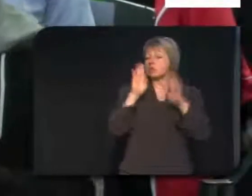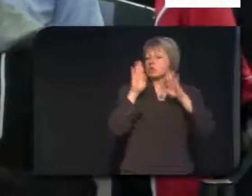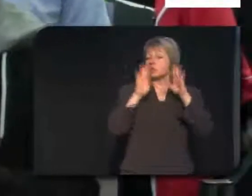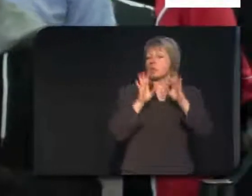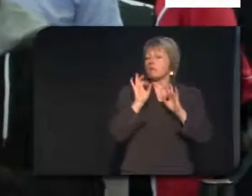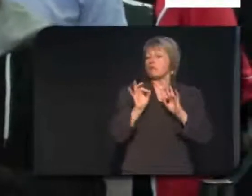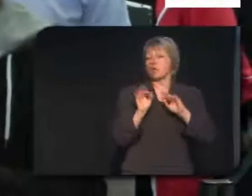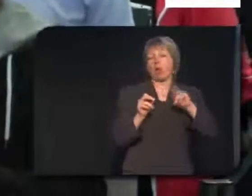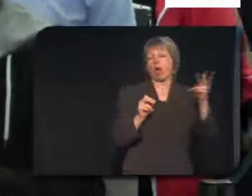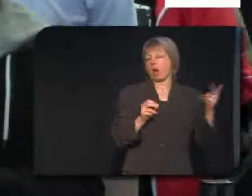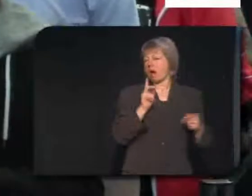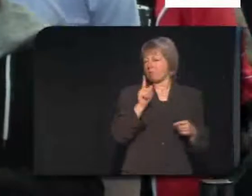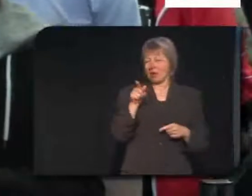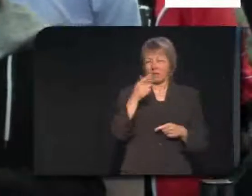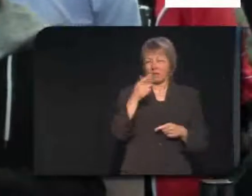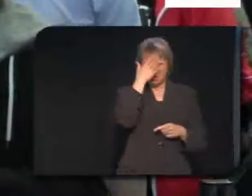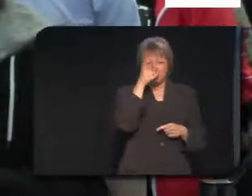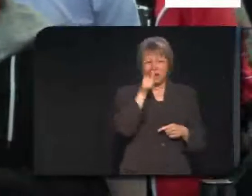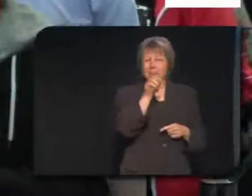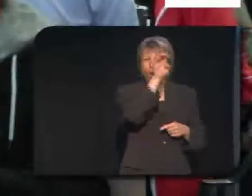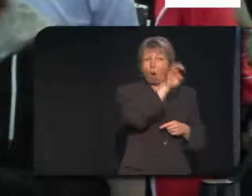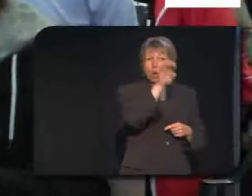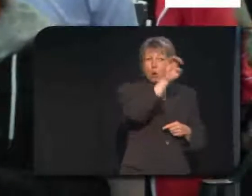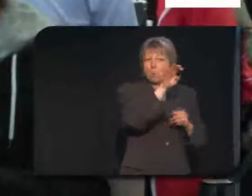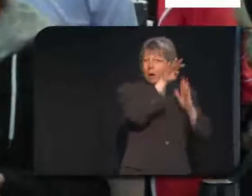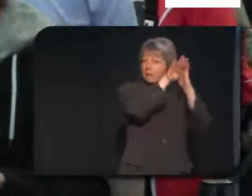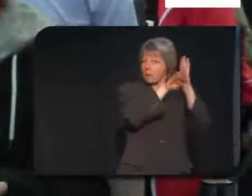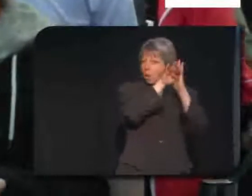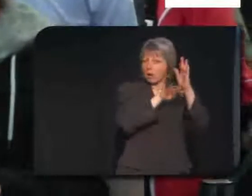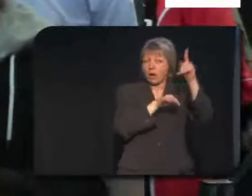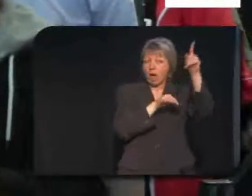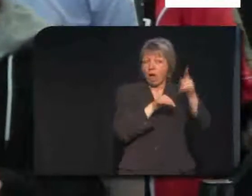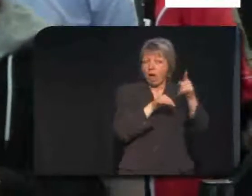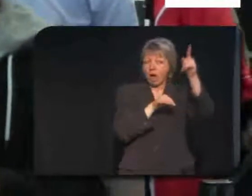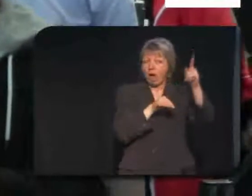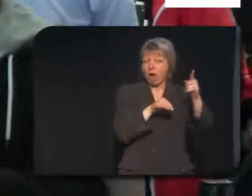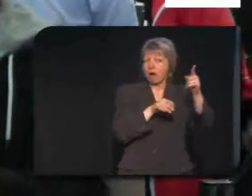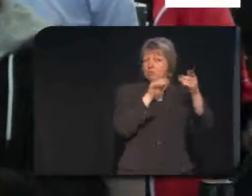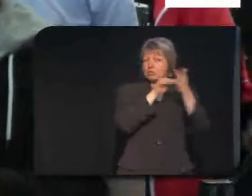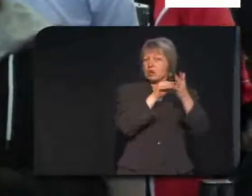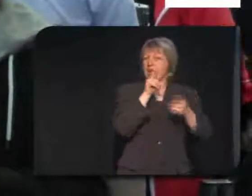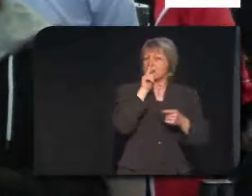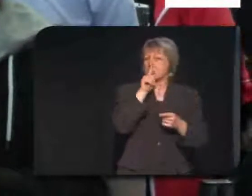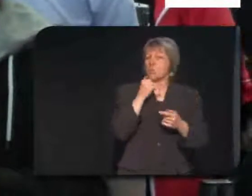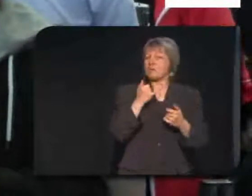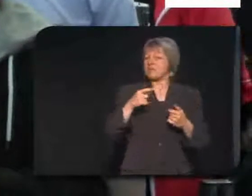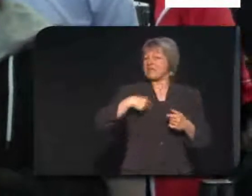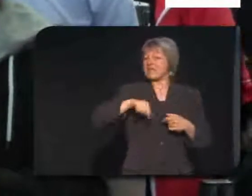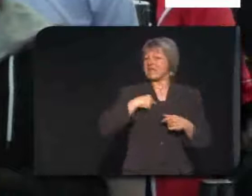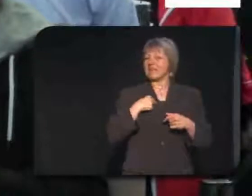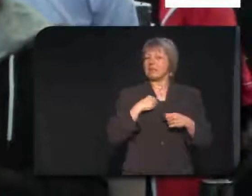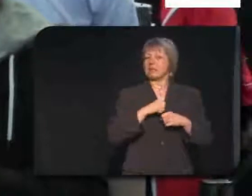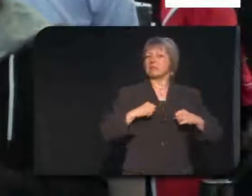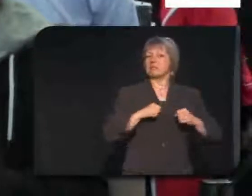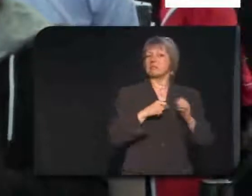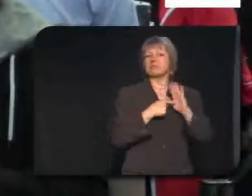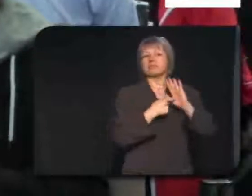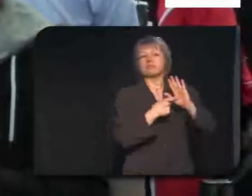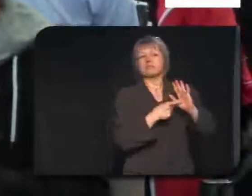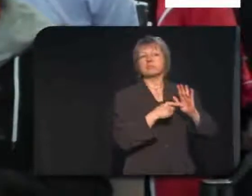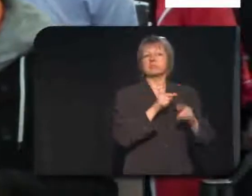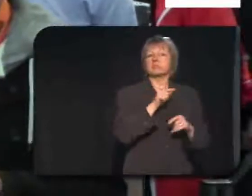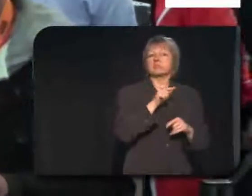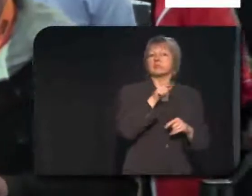europäisches Programm haben in dem nichts anderes steht als unsere Position zum ESM wir müssen uns für Europa positionieren